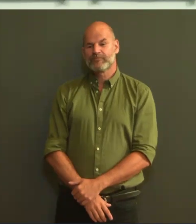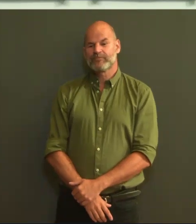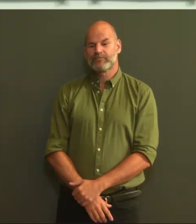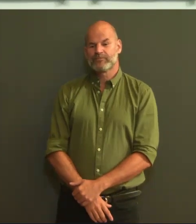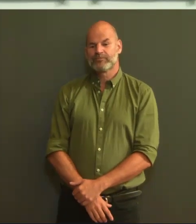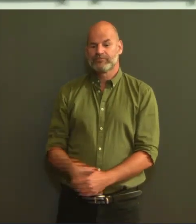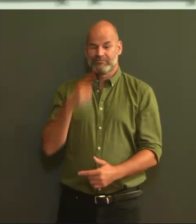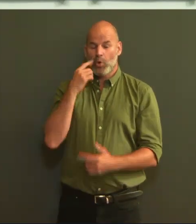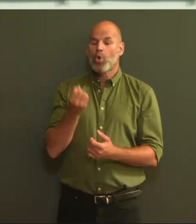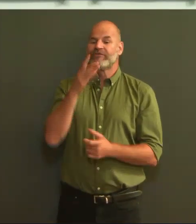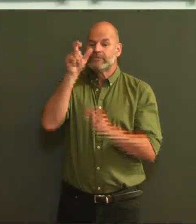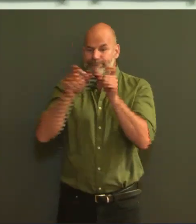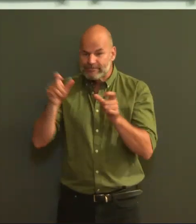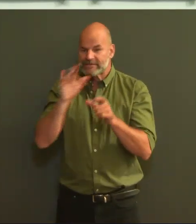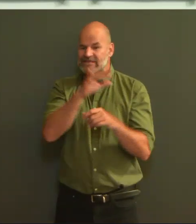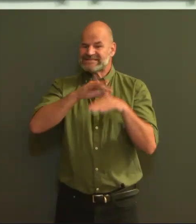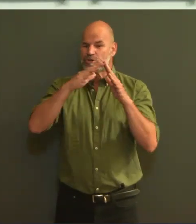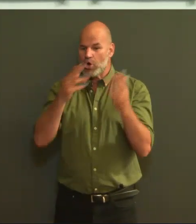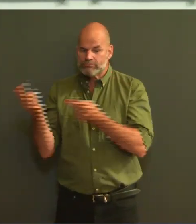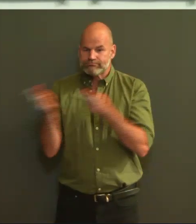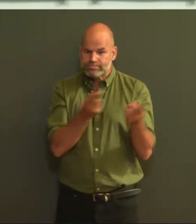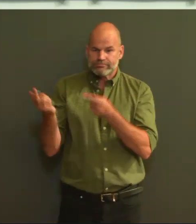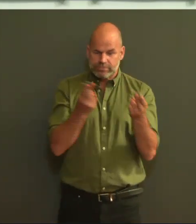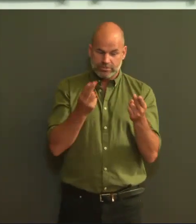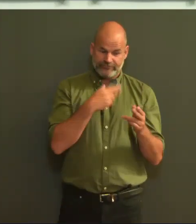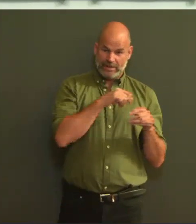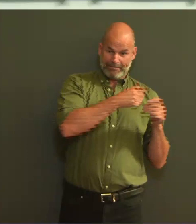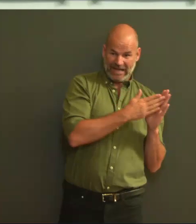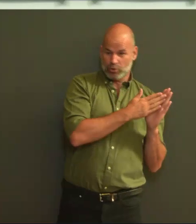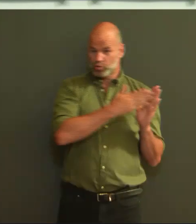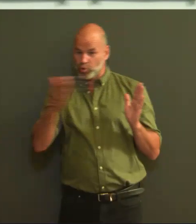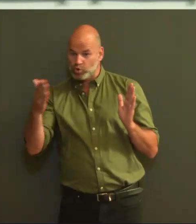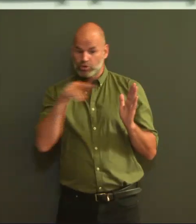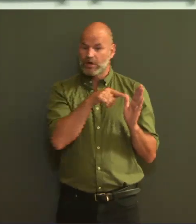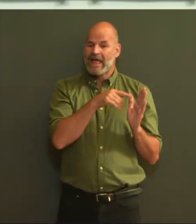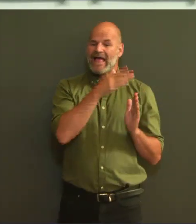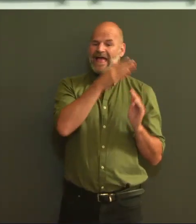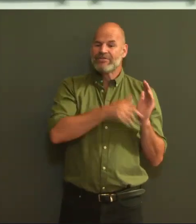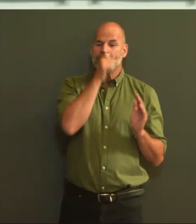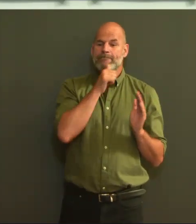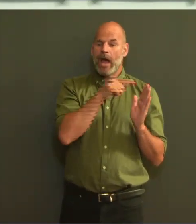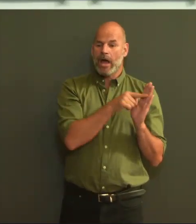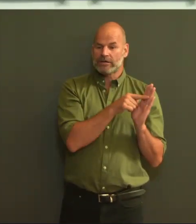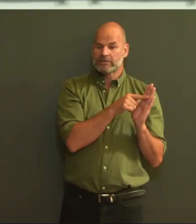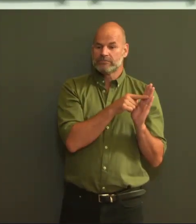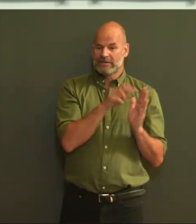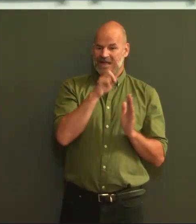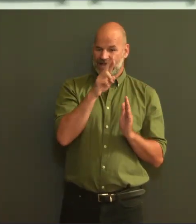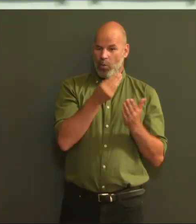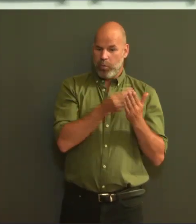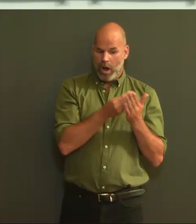hele verloop van de epidemie. Eind maart bedroeg dit 2. Begin mei is dit gezakt